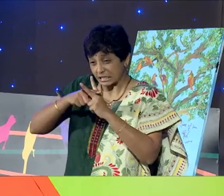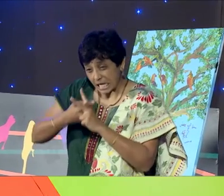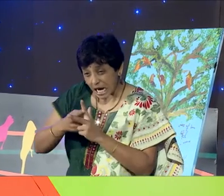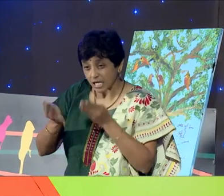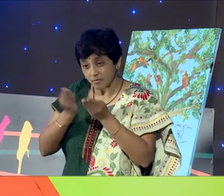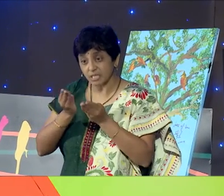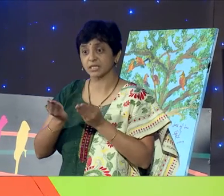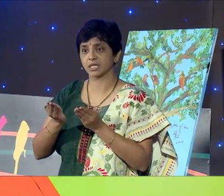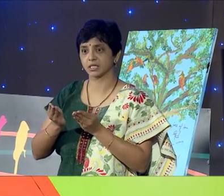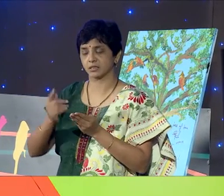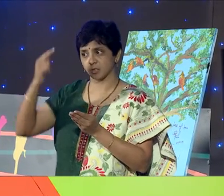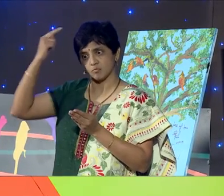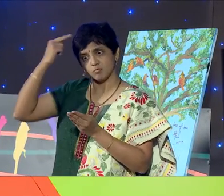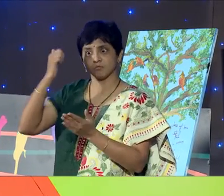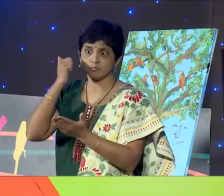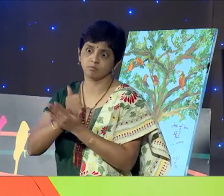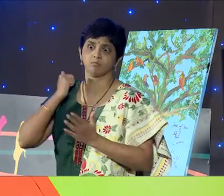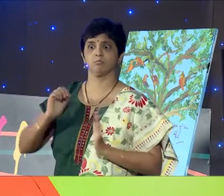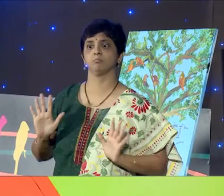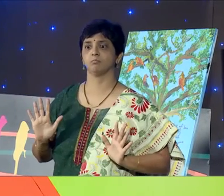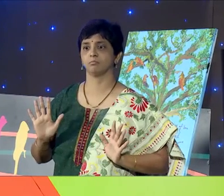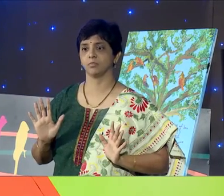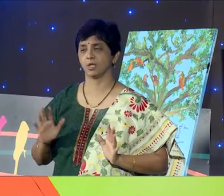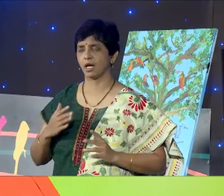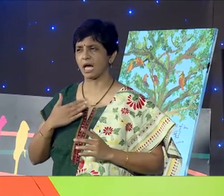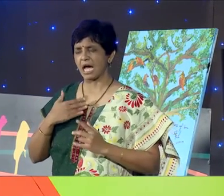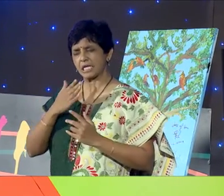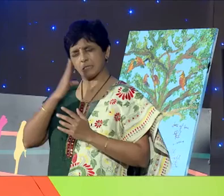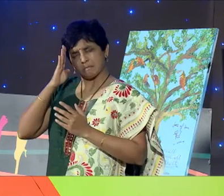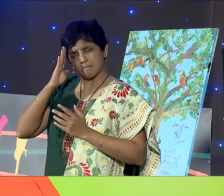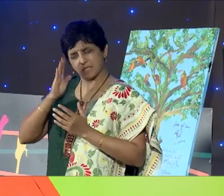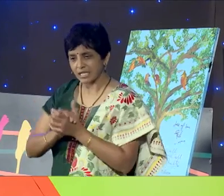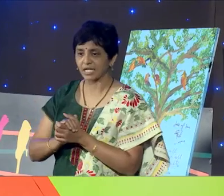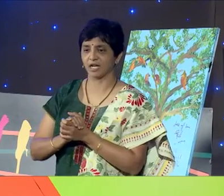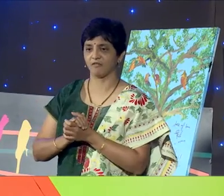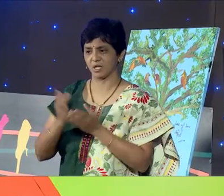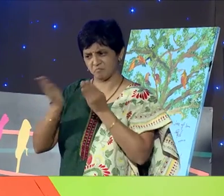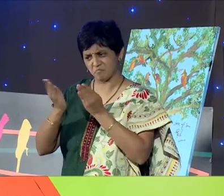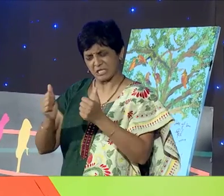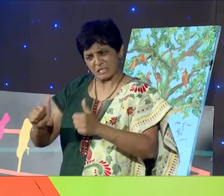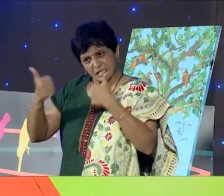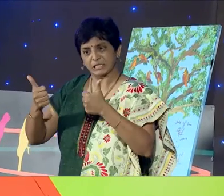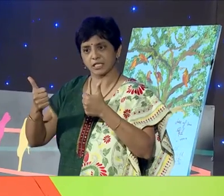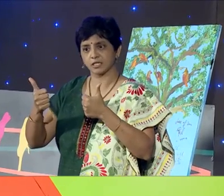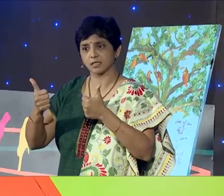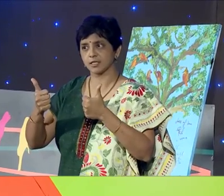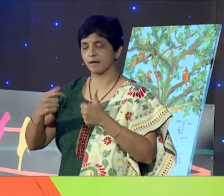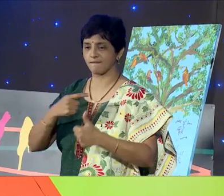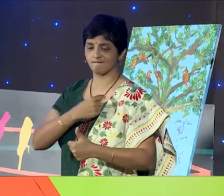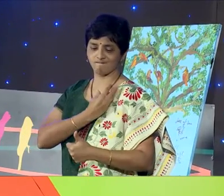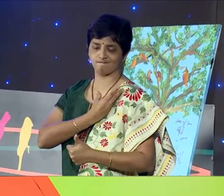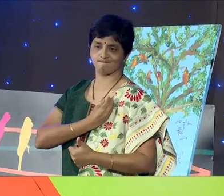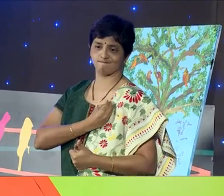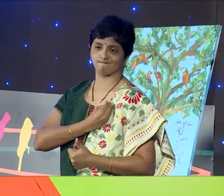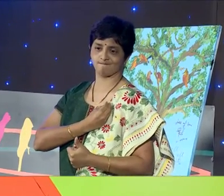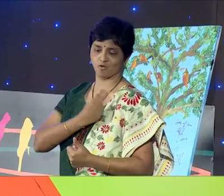तक मैं ये बात समझ नहीं पाया, मुझे पूरा यकीन था कि अगर आप बिजनेस में सक्सेस होना चाहते हो तो अपना दिल लगाओ,